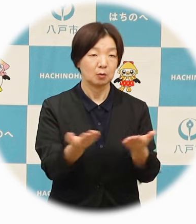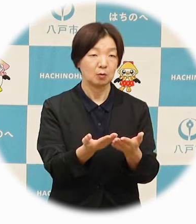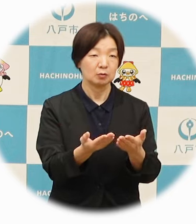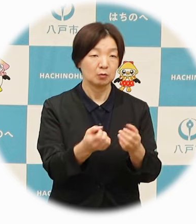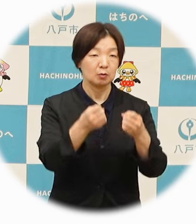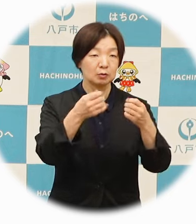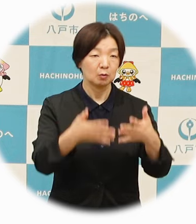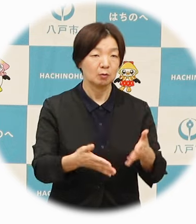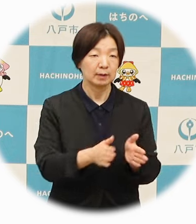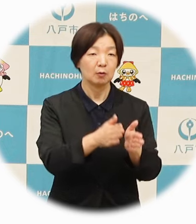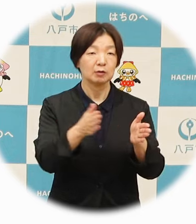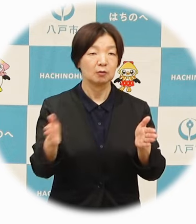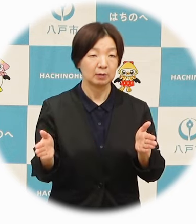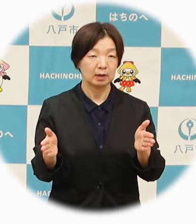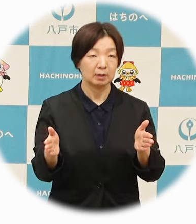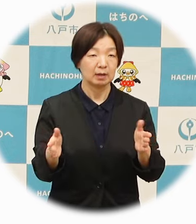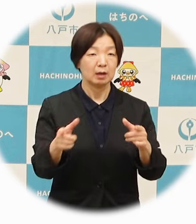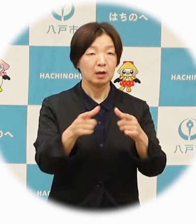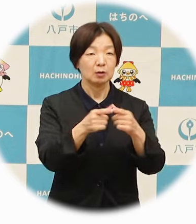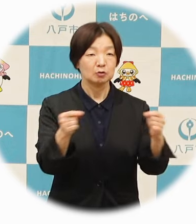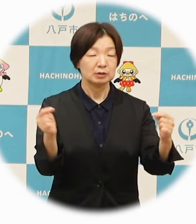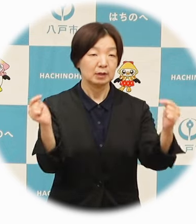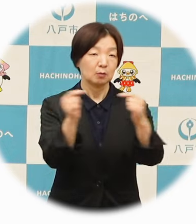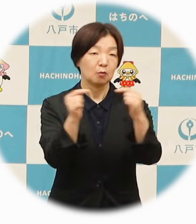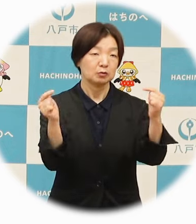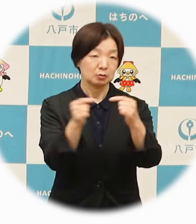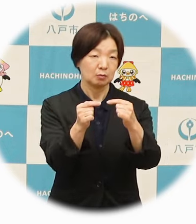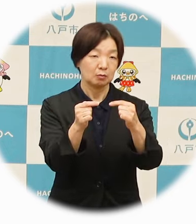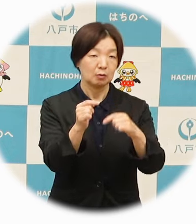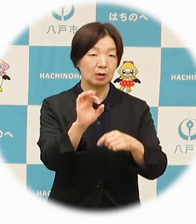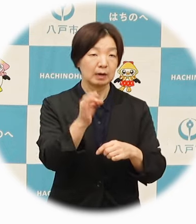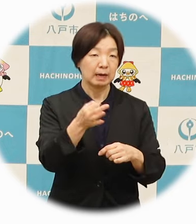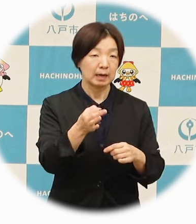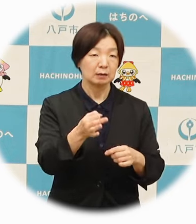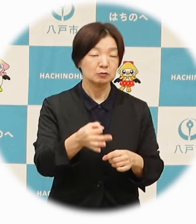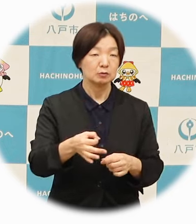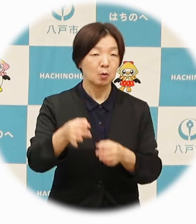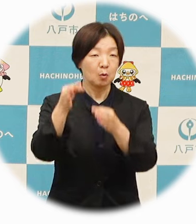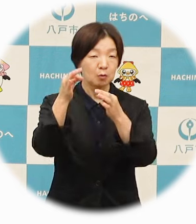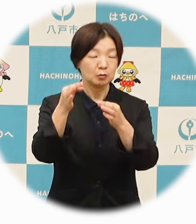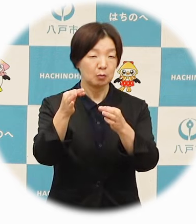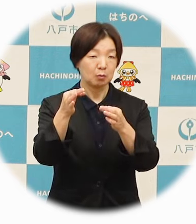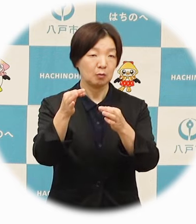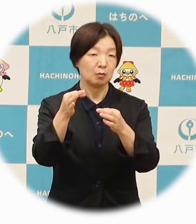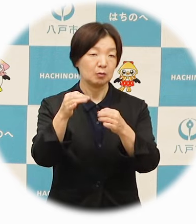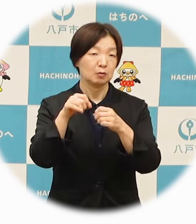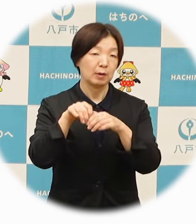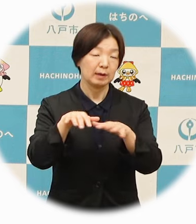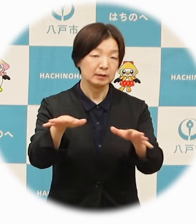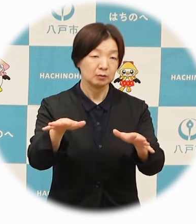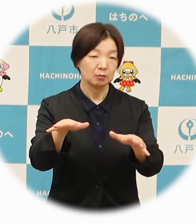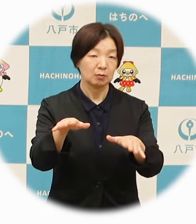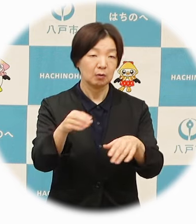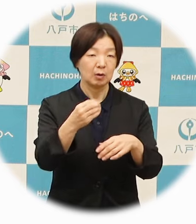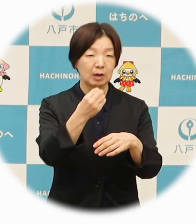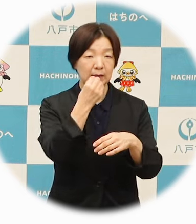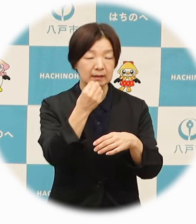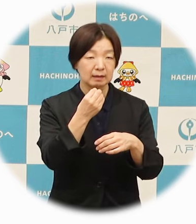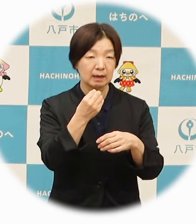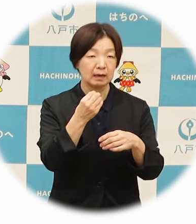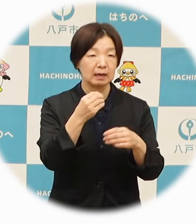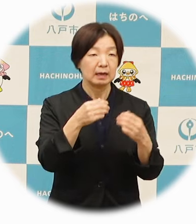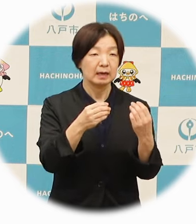和等にかかる国への働きかけと、価格高騰の影響を受けている畜産配合飼料